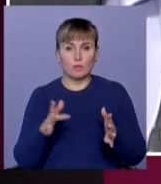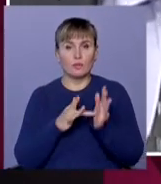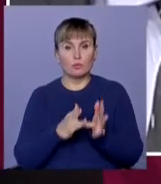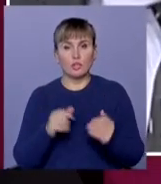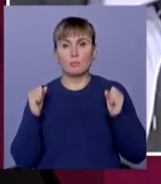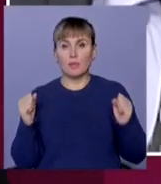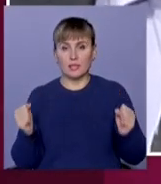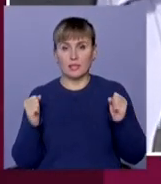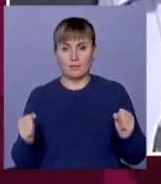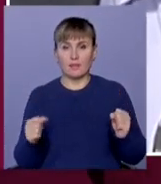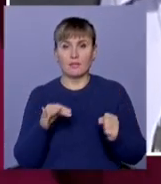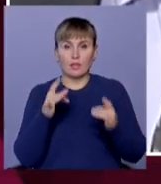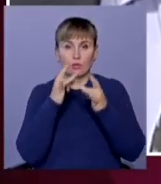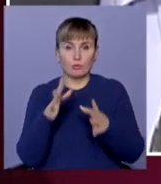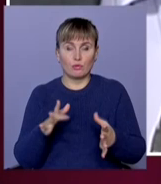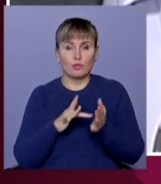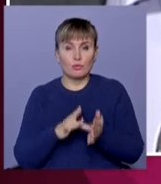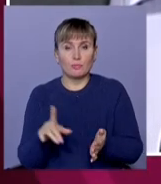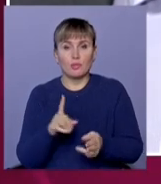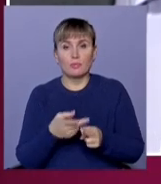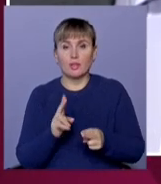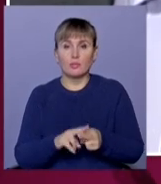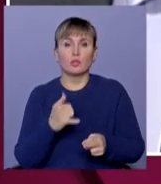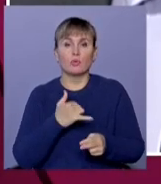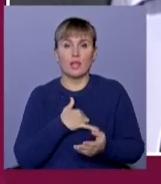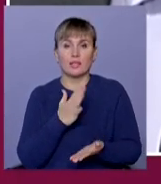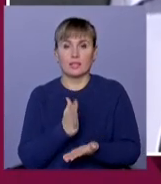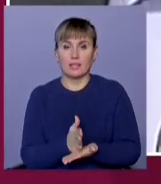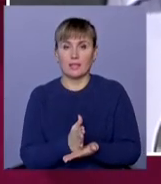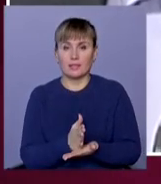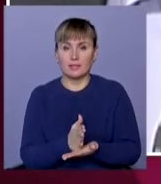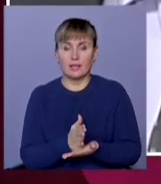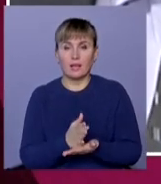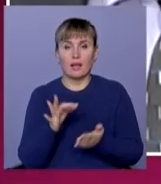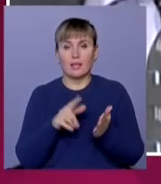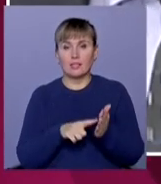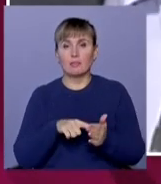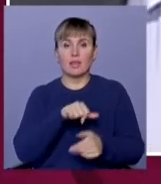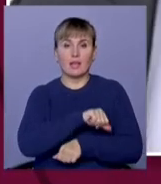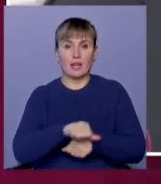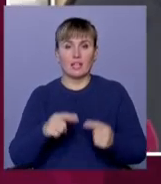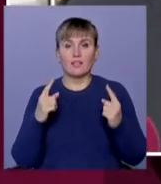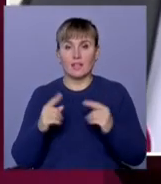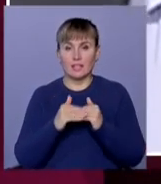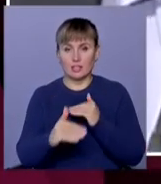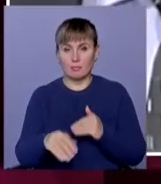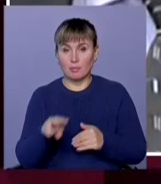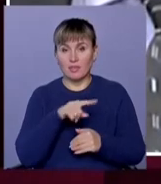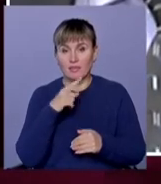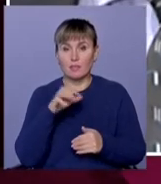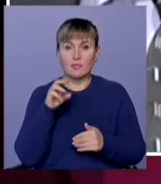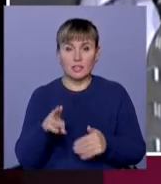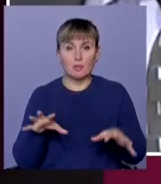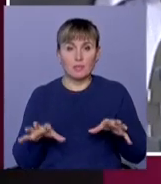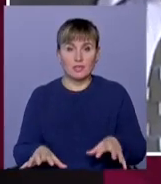конечно, и культурного туризма. Потому что у нас, если мы говорим вот о семи гранях Великой степи, вот о статье